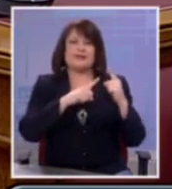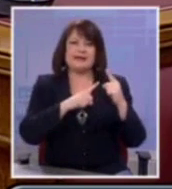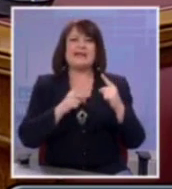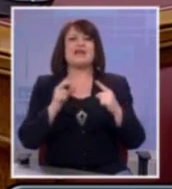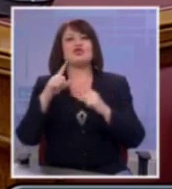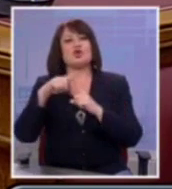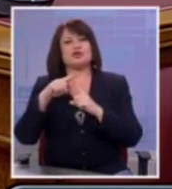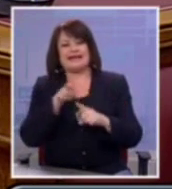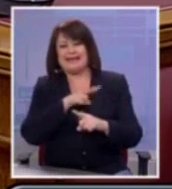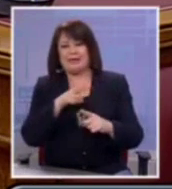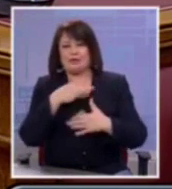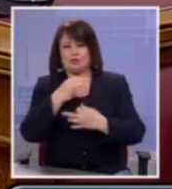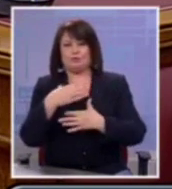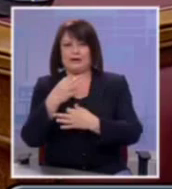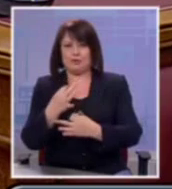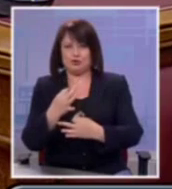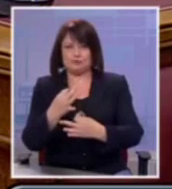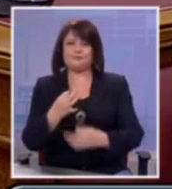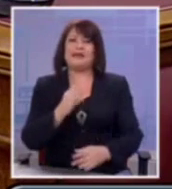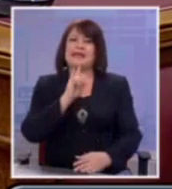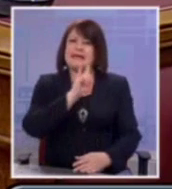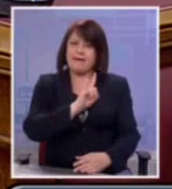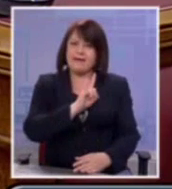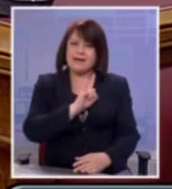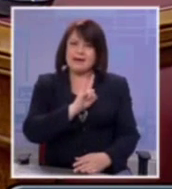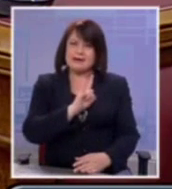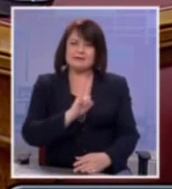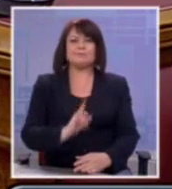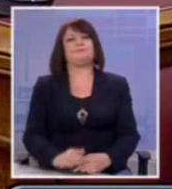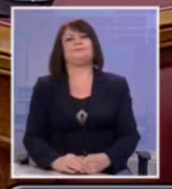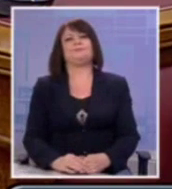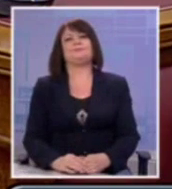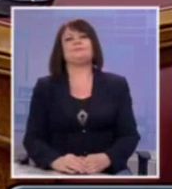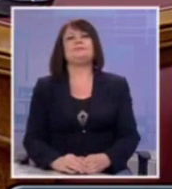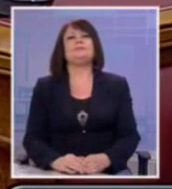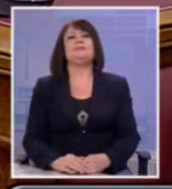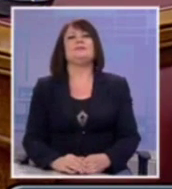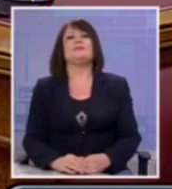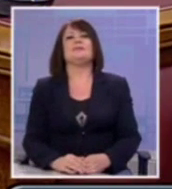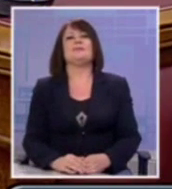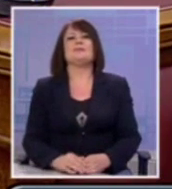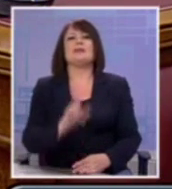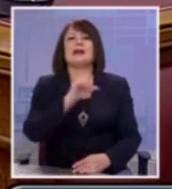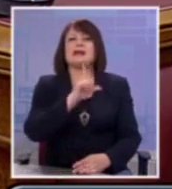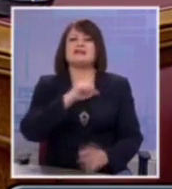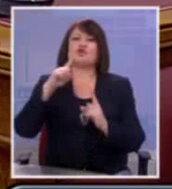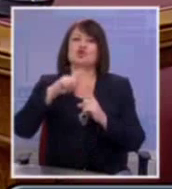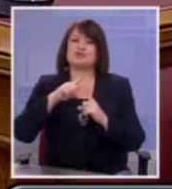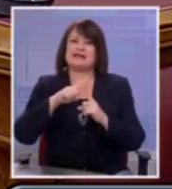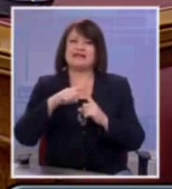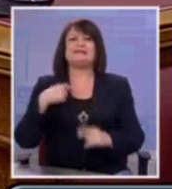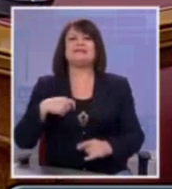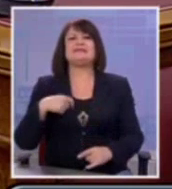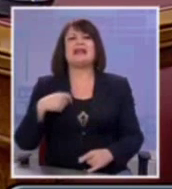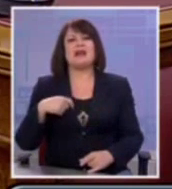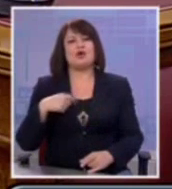Τζορτζάνι. Ο Χέγγεν είναι ο σύμβουλος του Διεθνούς Ζωματικού Ταμείου και ο Λορέντζο Τζορτζάνι είναι στέλεχος